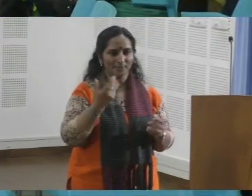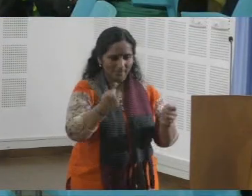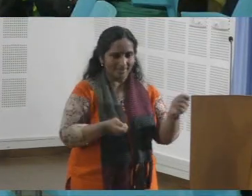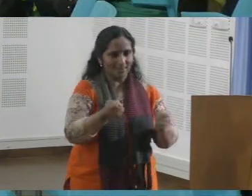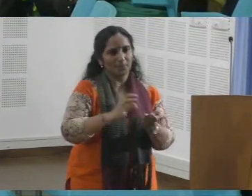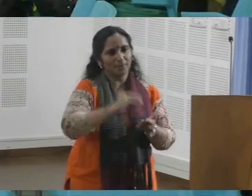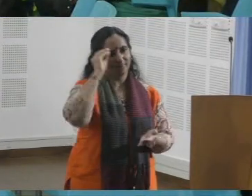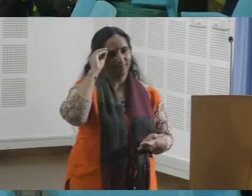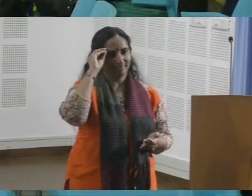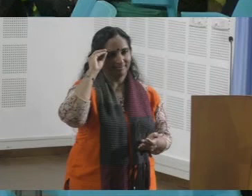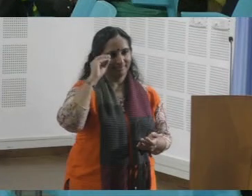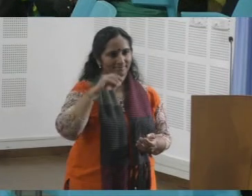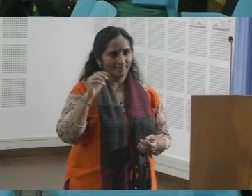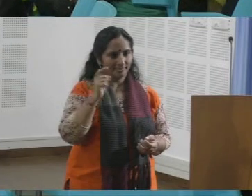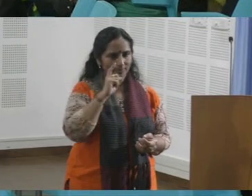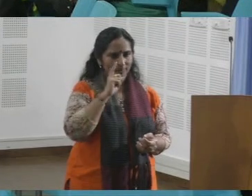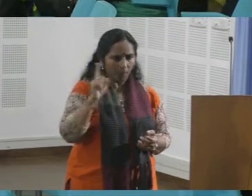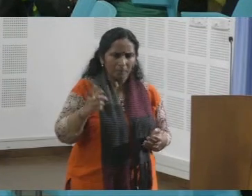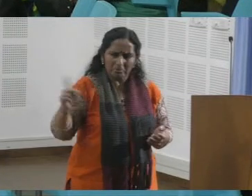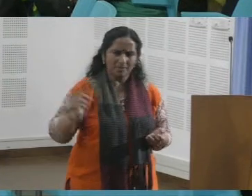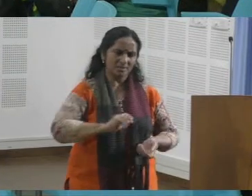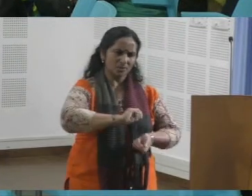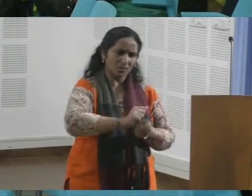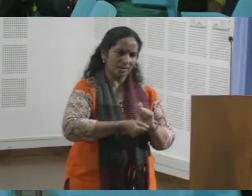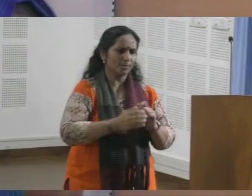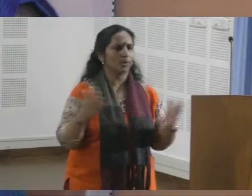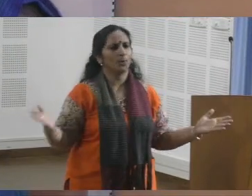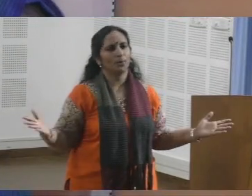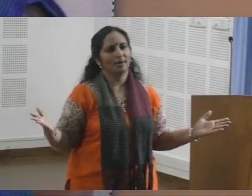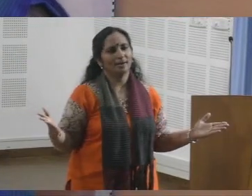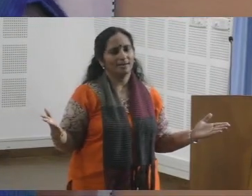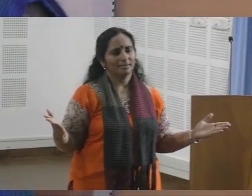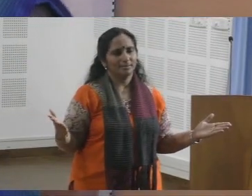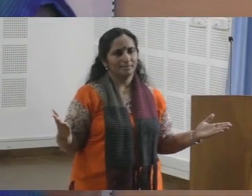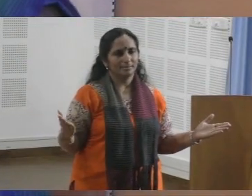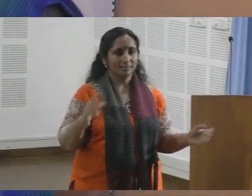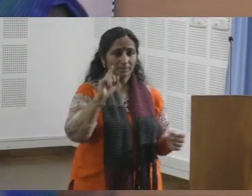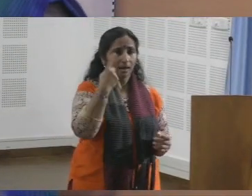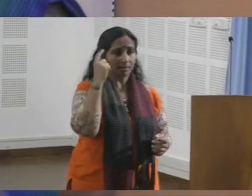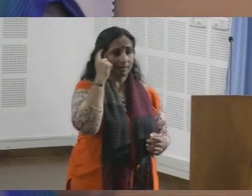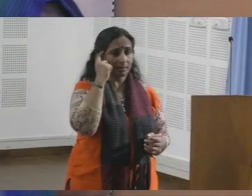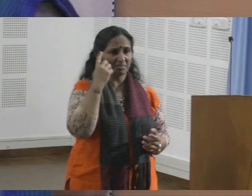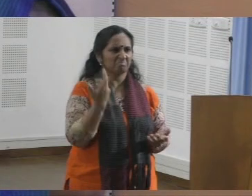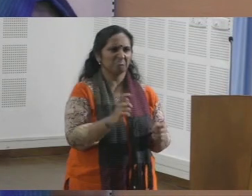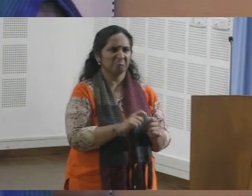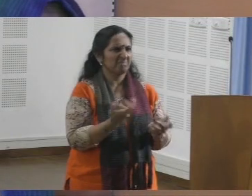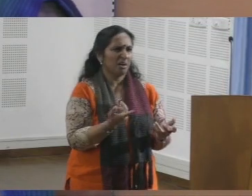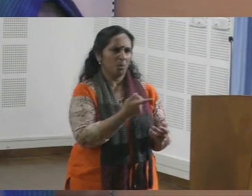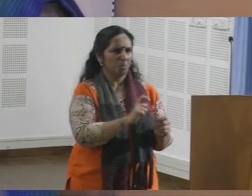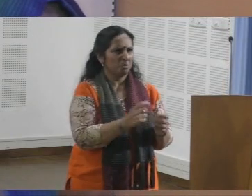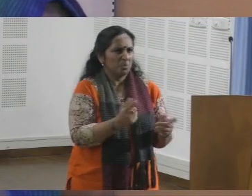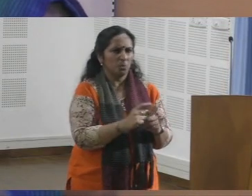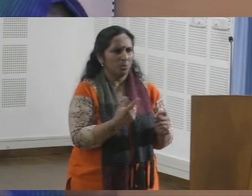അപ്പോൾ ഞാനും ഒരുപാട് മാറി. നമുക്കങ്ങനെ ഒരിക്കലും ചെയ്യാൻ പറ്റില്ല എന്ന് കരുതുന്ന കാര്യങ്ങളും നമുക്ക് ചെയ്യാൻ